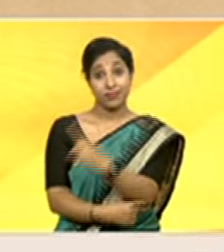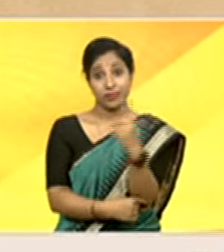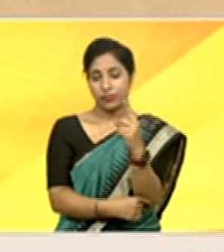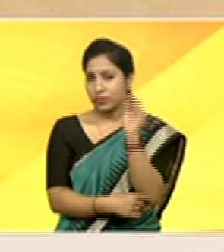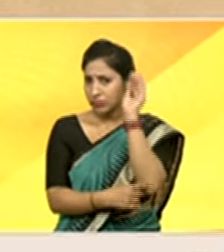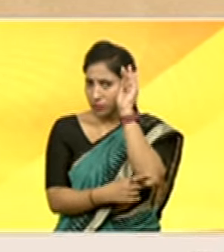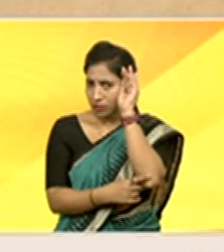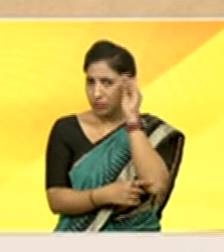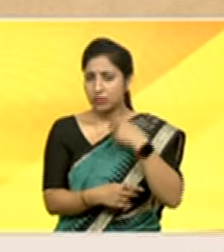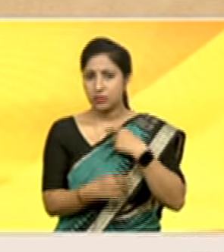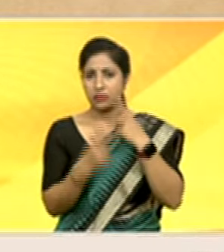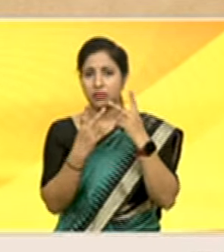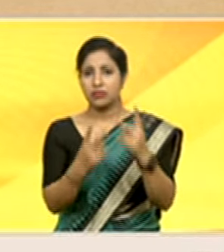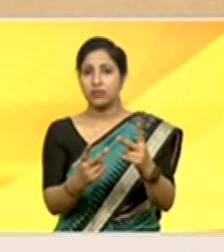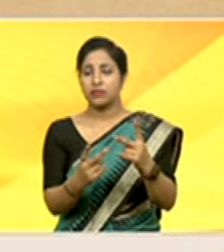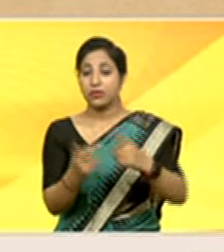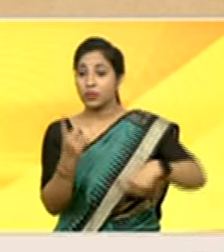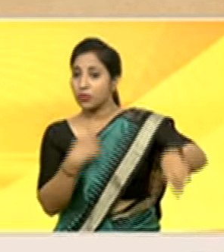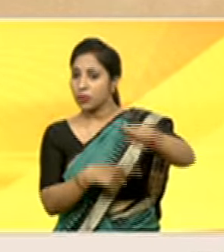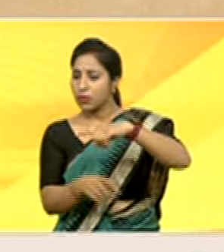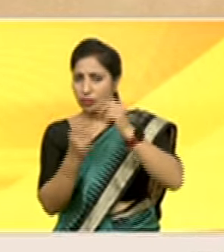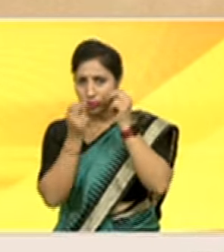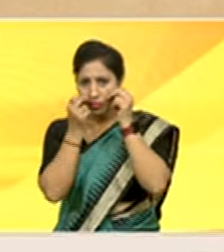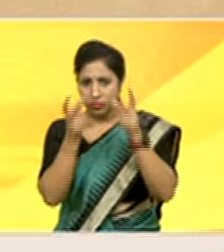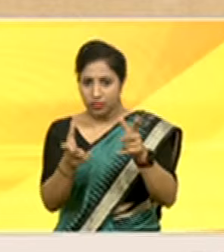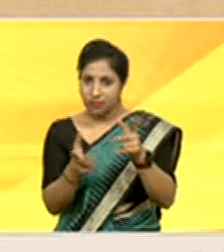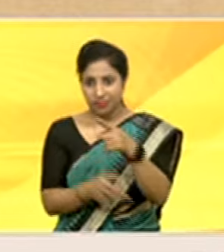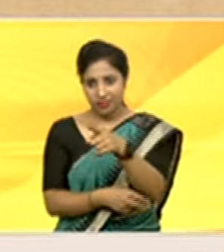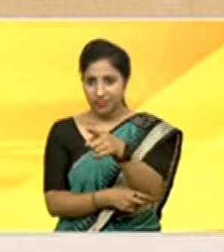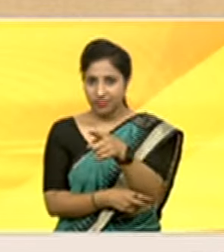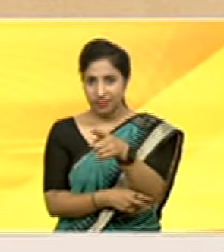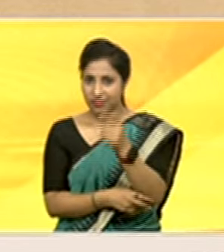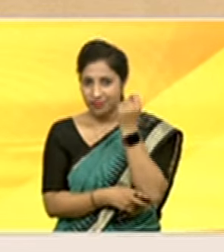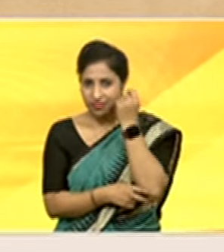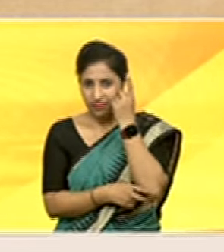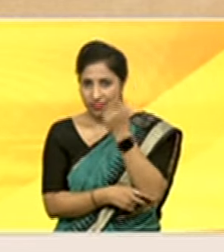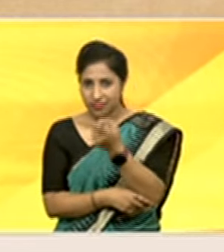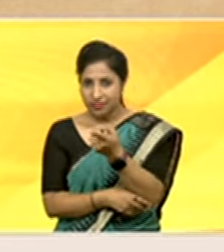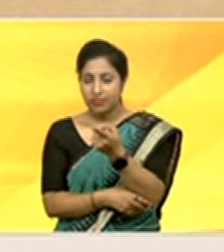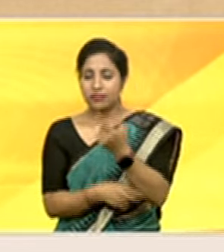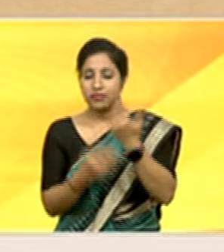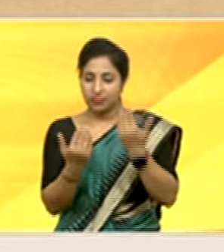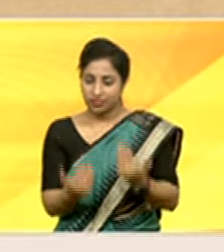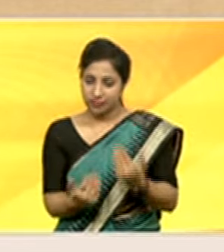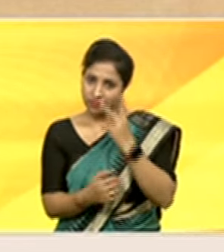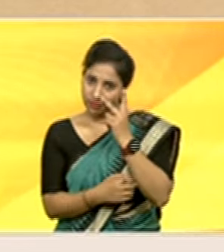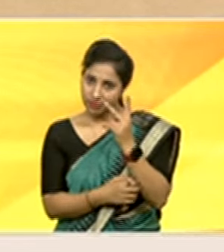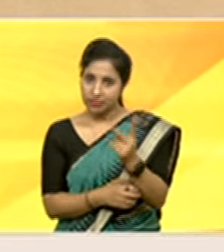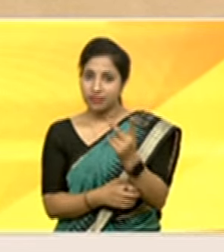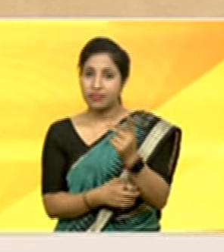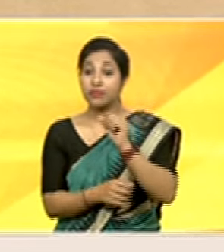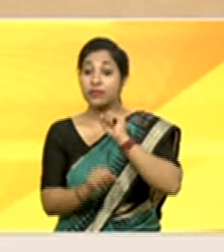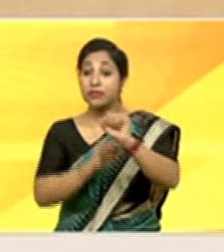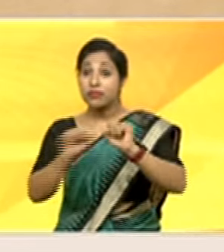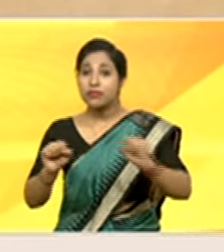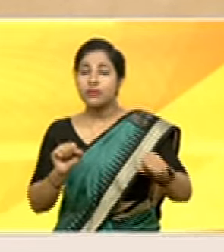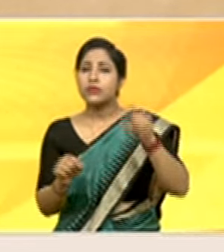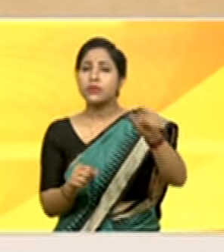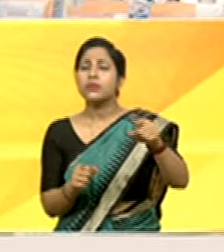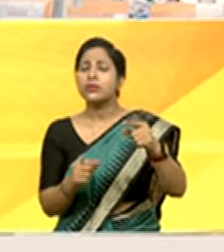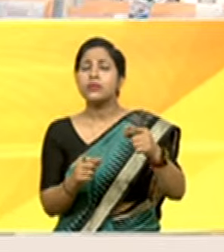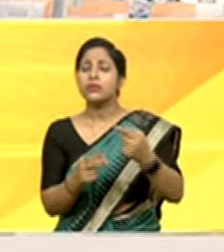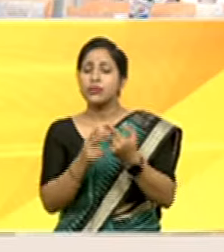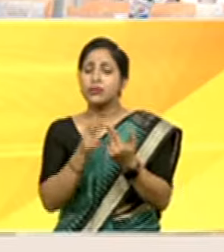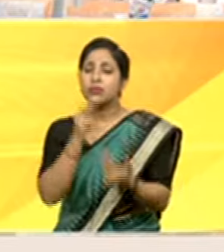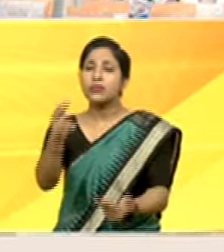सुनकर आप भी हैरत में पड़ गया ना तो आईए आपको इसके पीछे